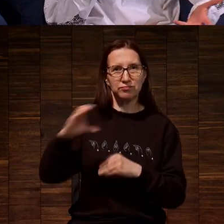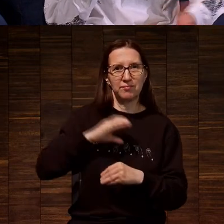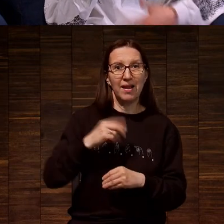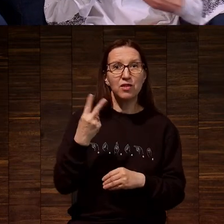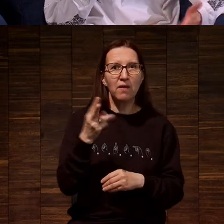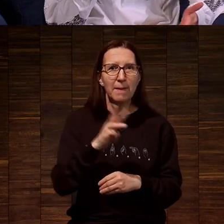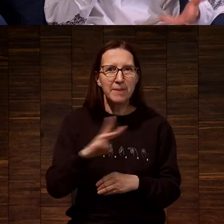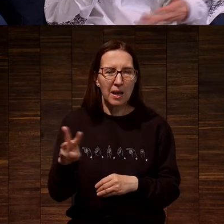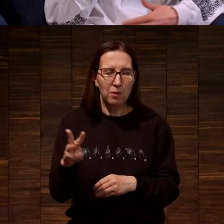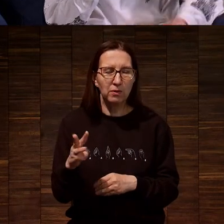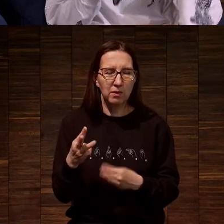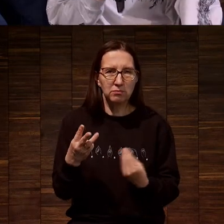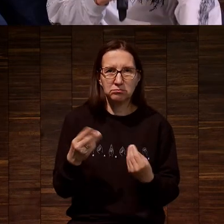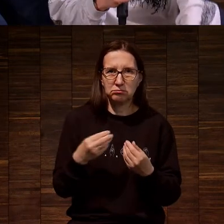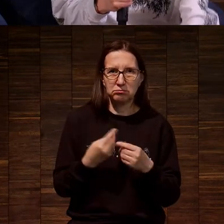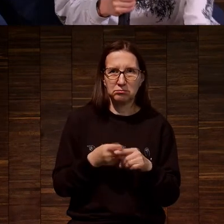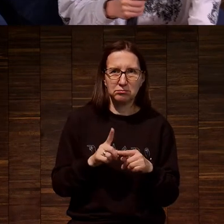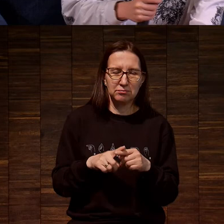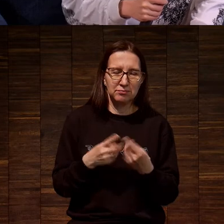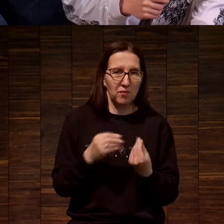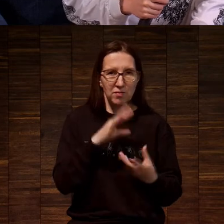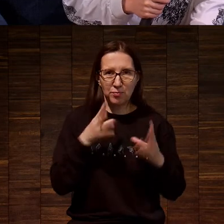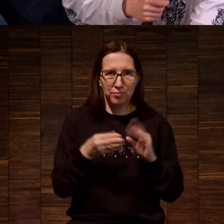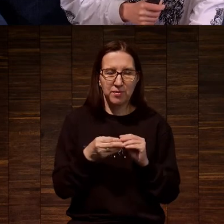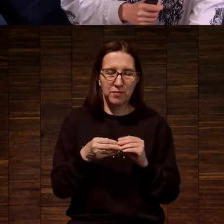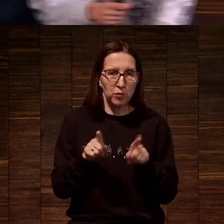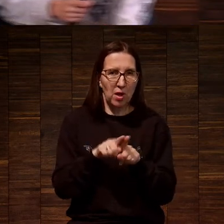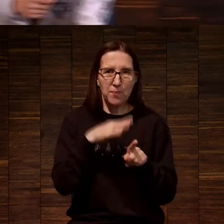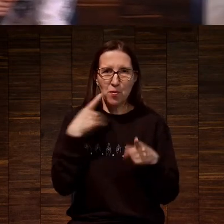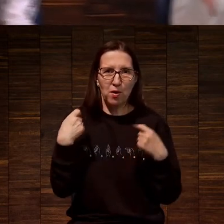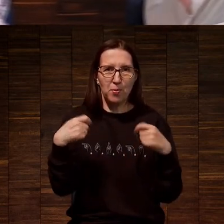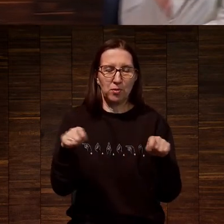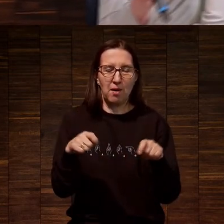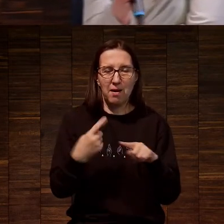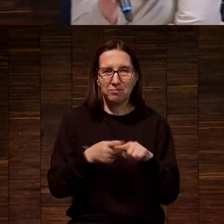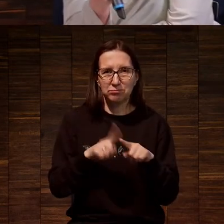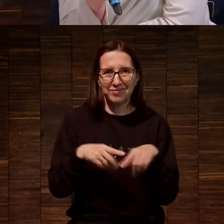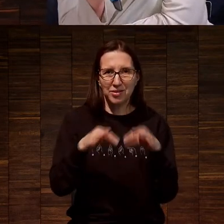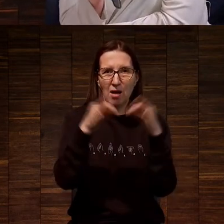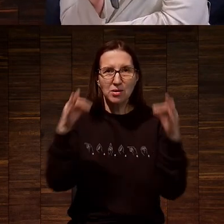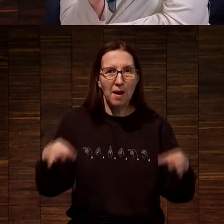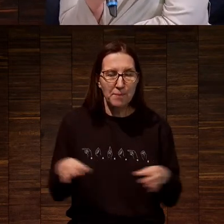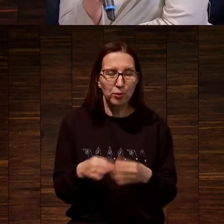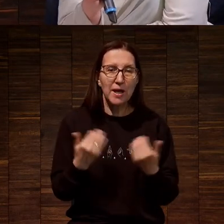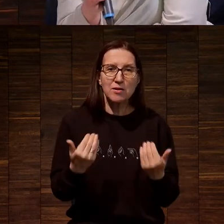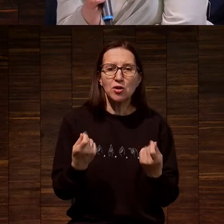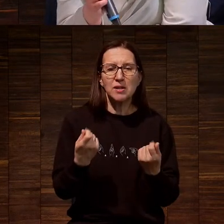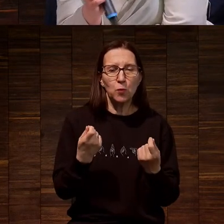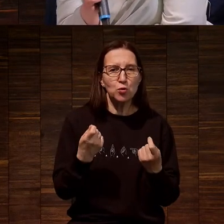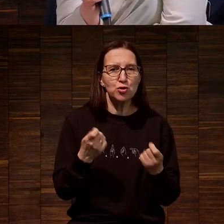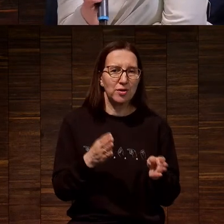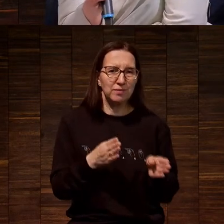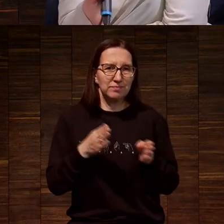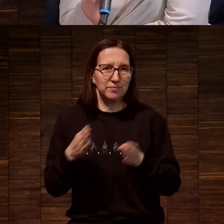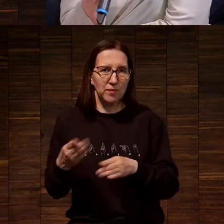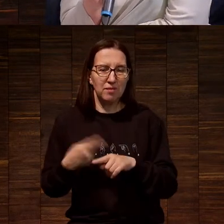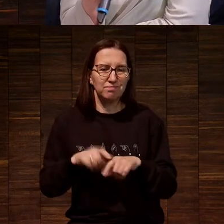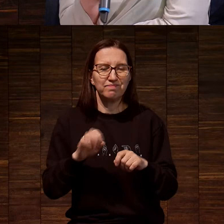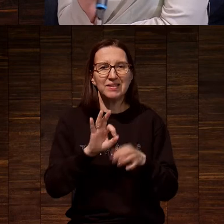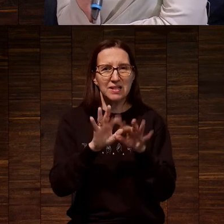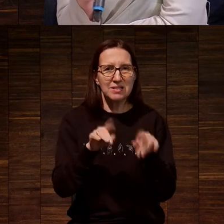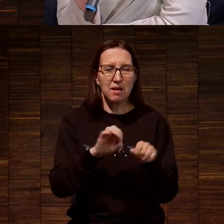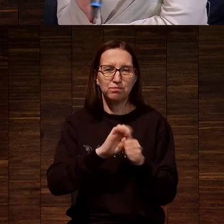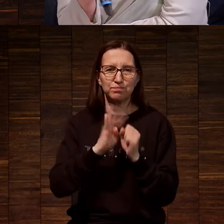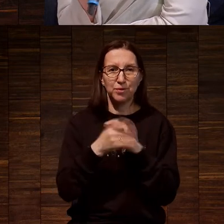как бы появляется новый, это очень здорово. К сожалению, сейчас эти процессы чуть-чуть в стороне, потому что пандемия